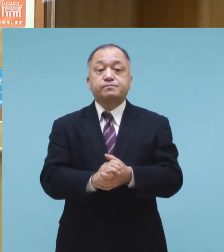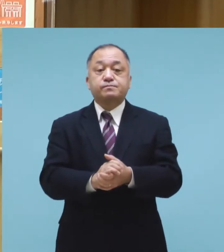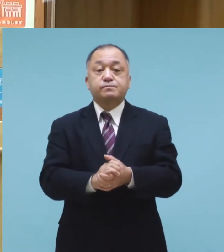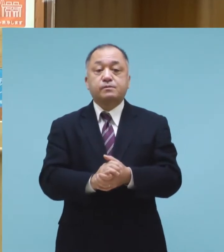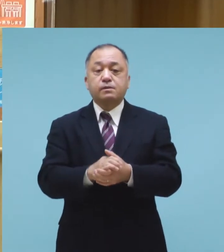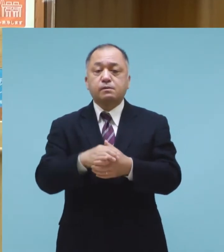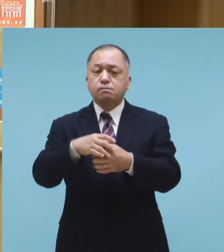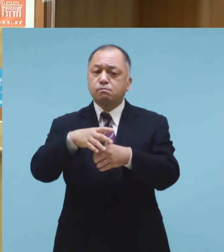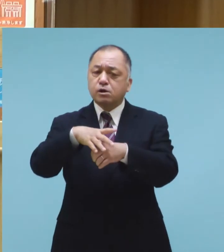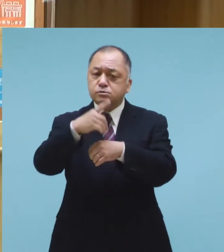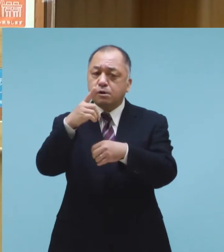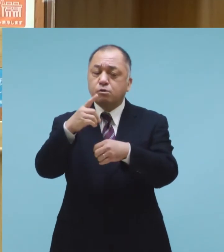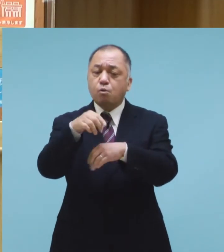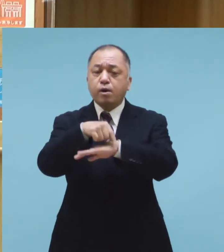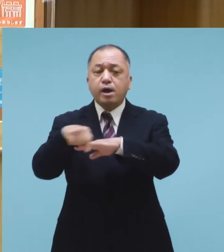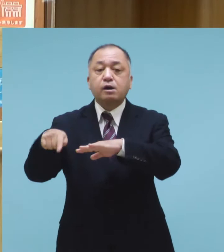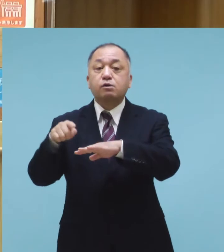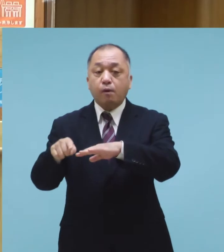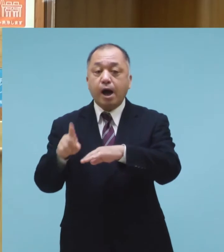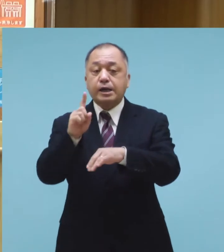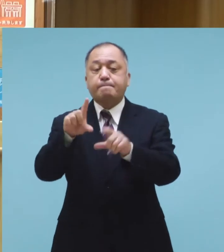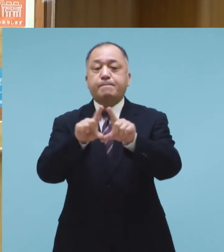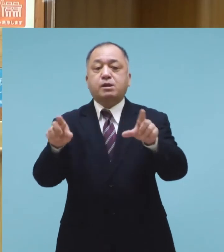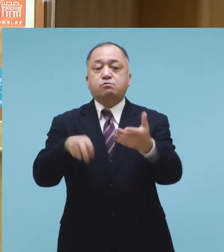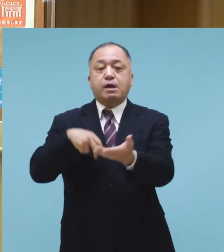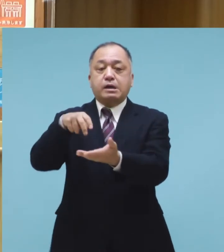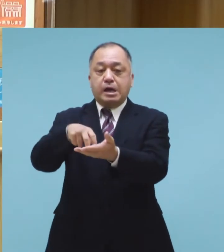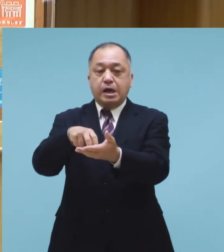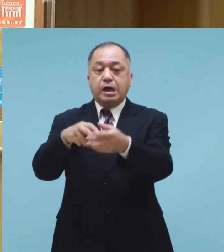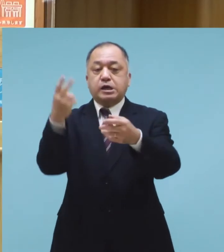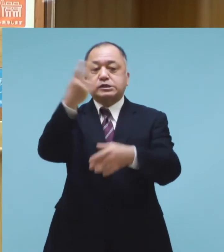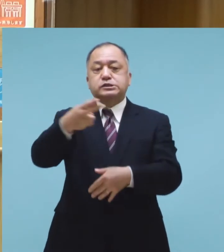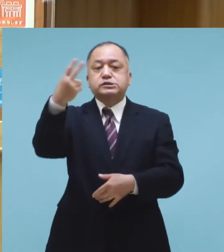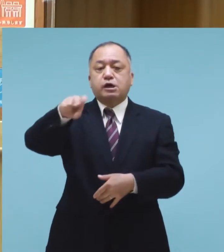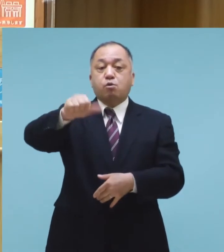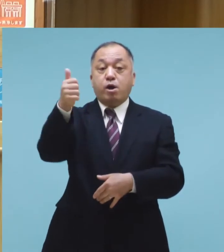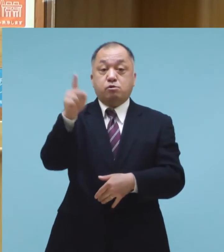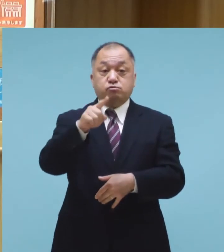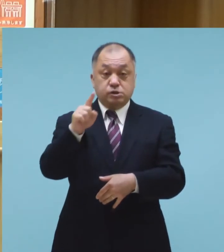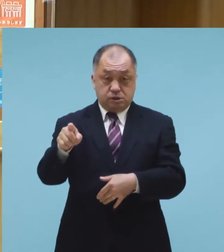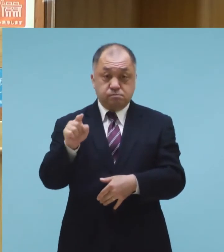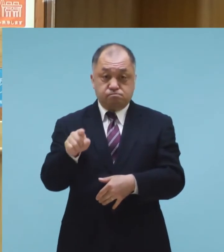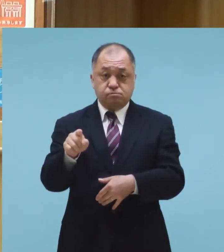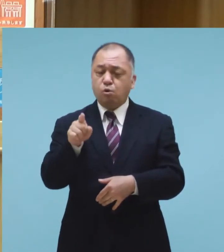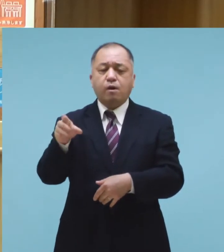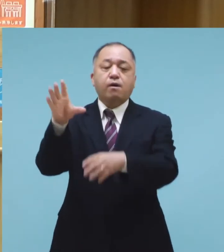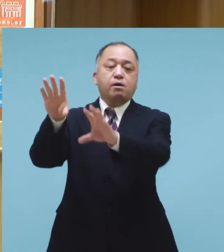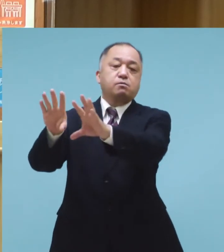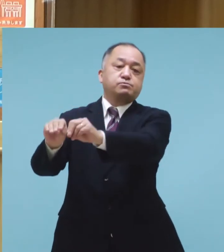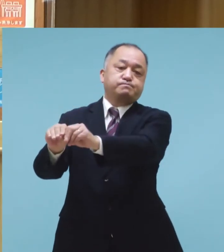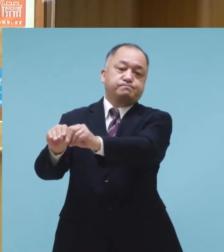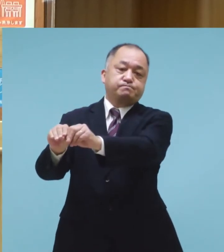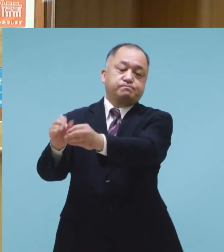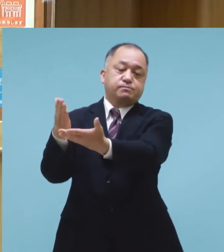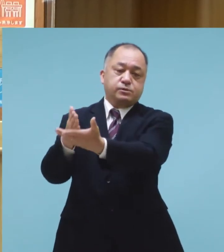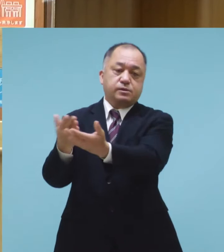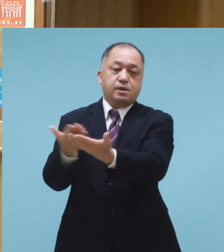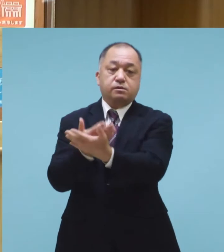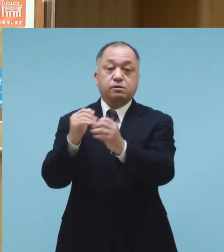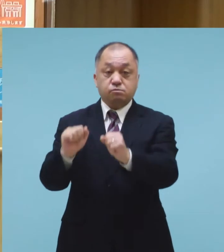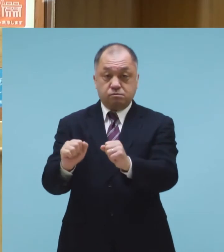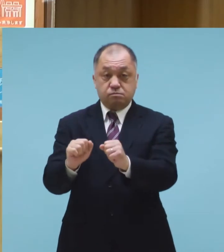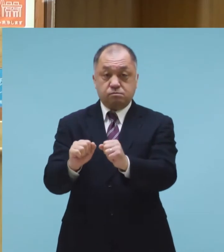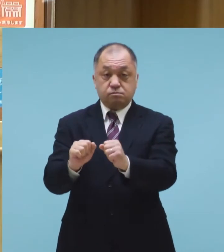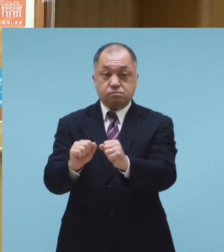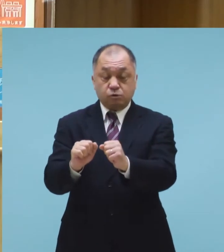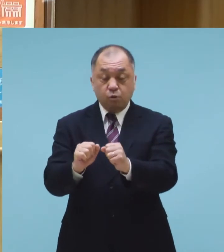当初一般の参加で2500人ということであったんですが、まず一般の参加これもうやめて中止になってます。それ